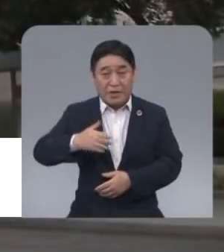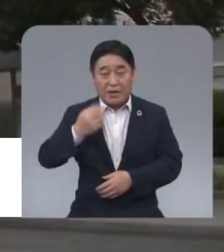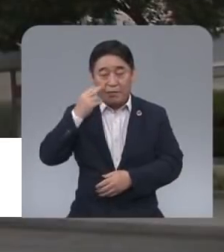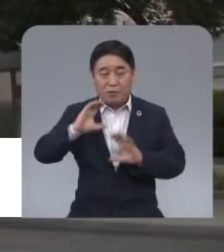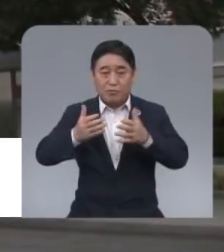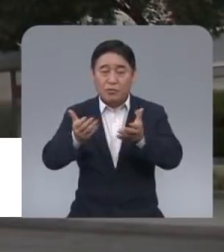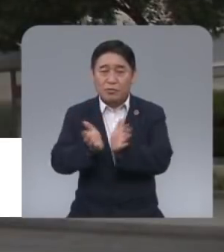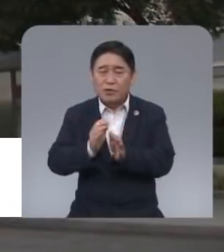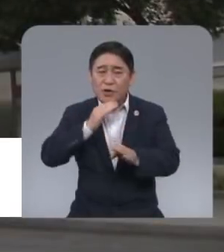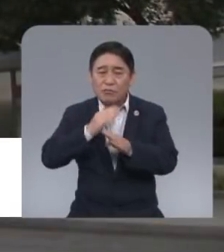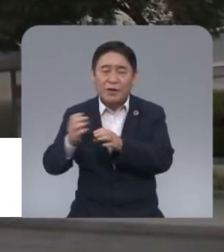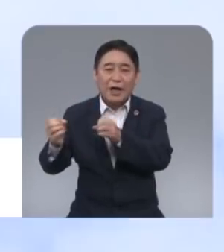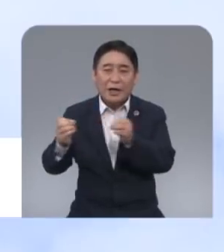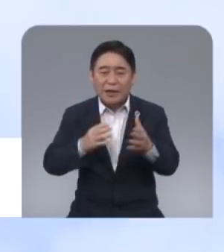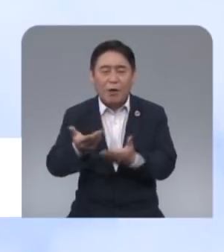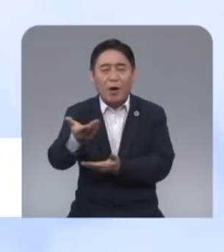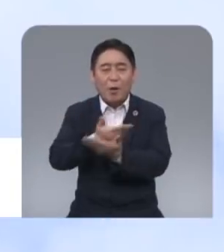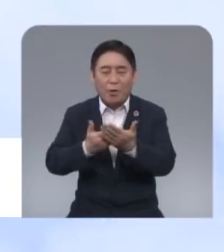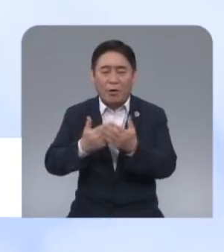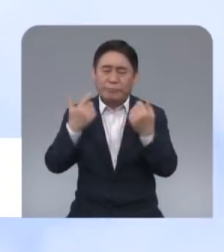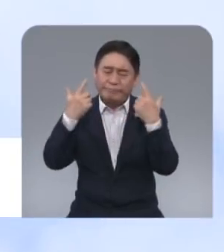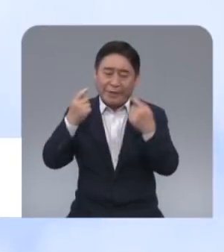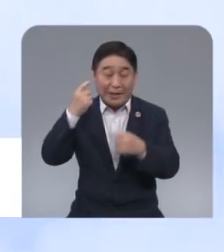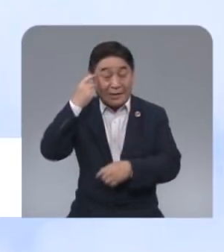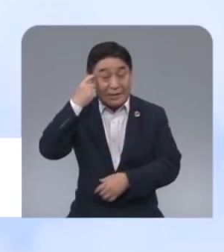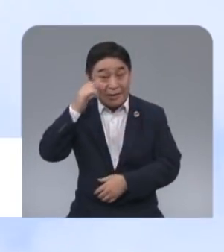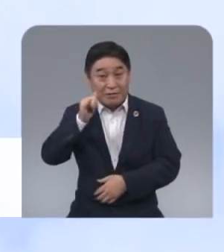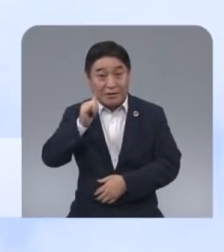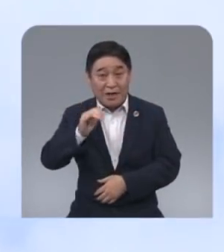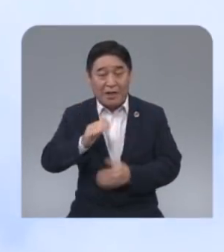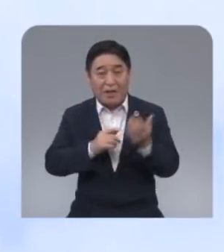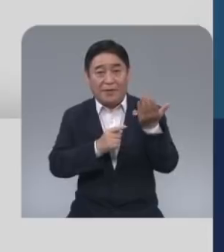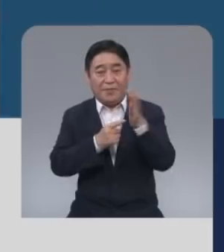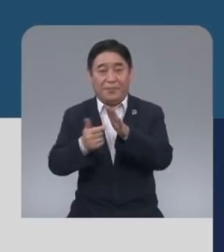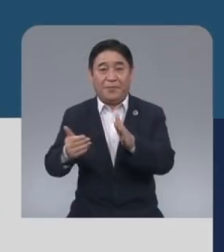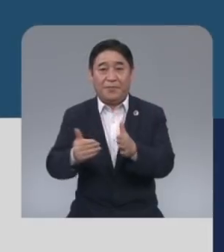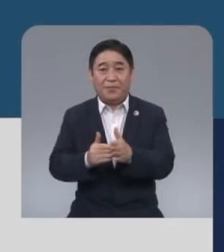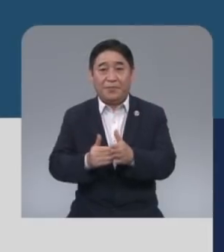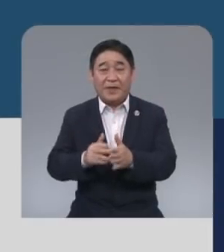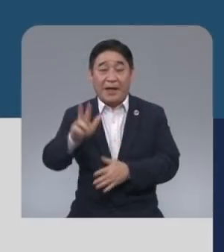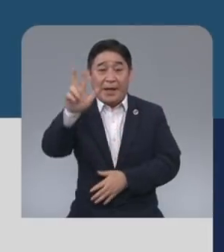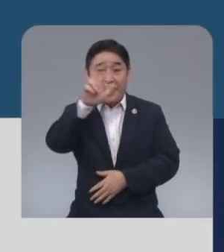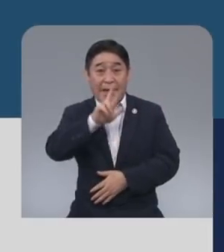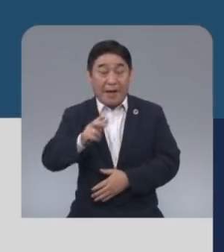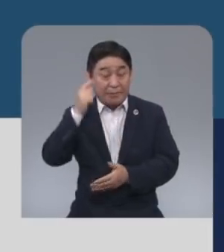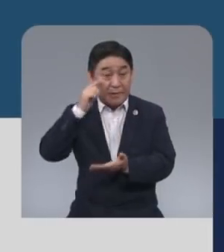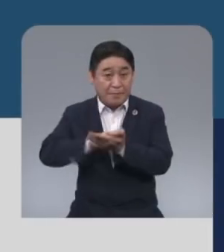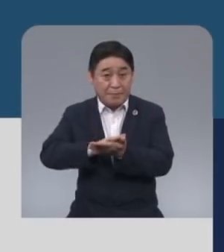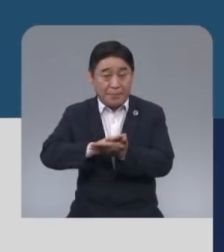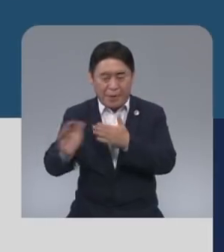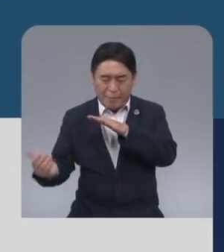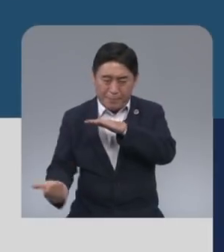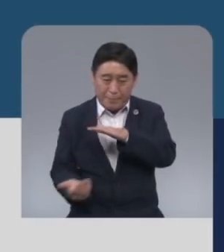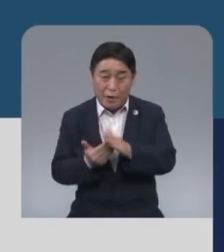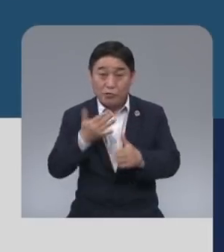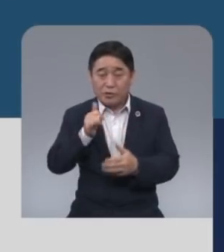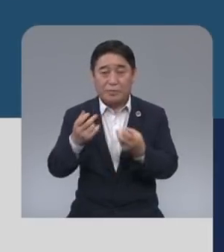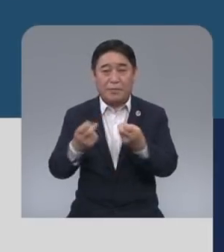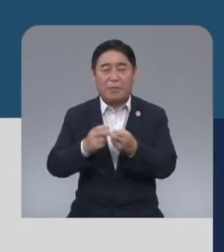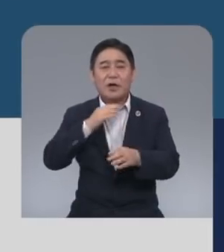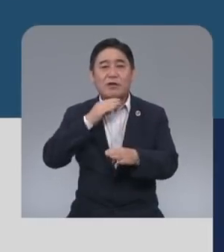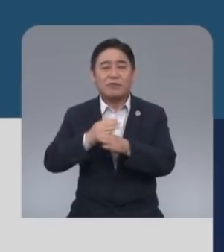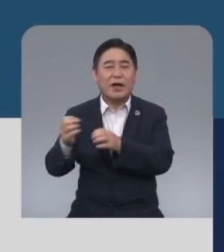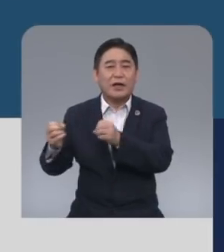국무부는 북한과의 대화, 외교를 여전히 모색하고 있다고 밝혔습니다. 한반도 평화를 달성할 최선의 방법은